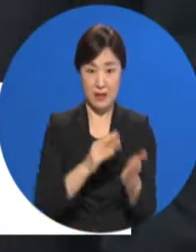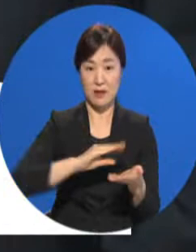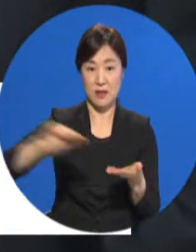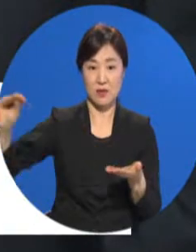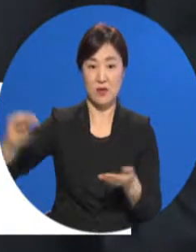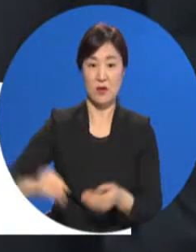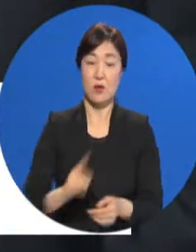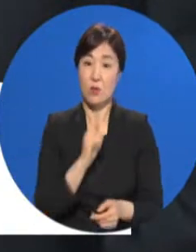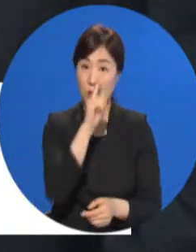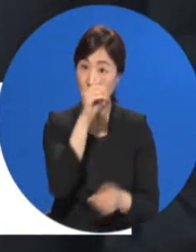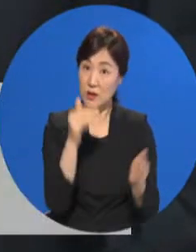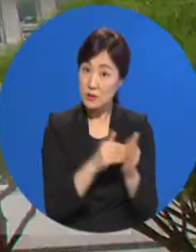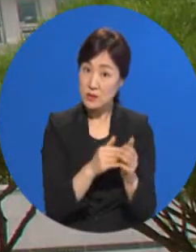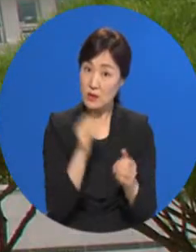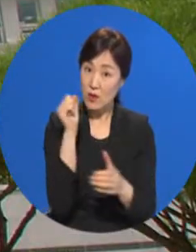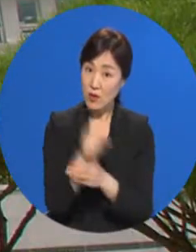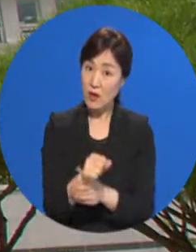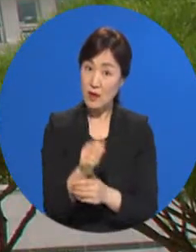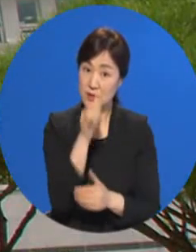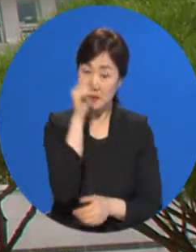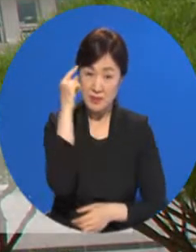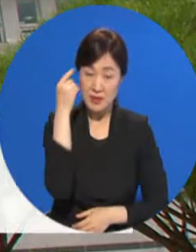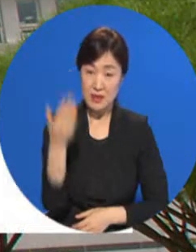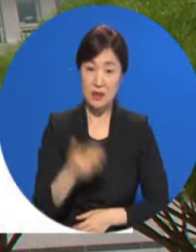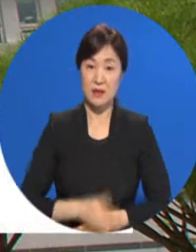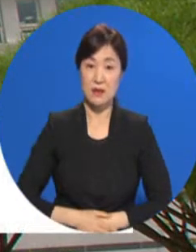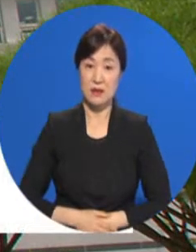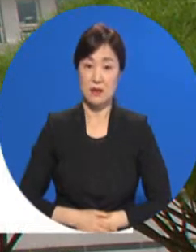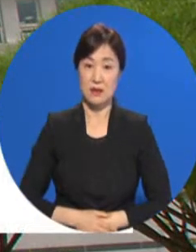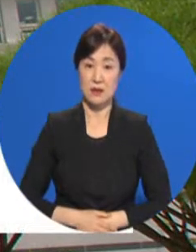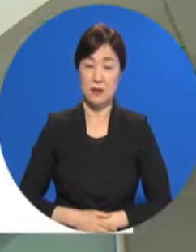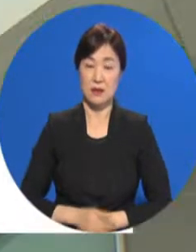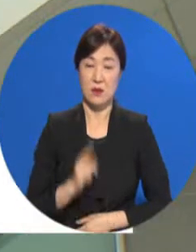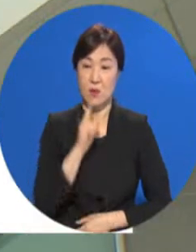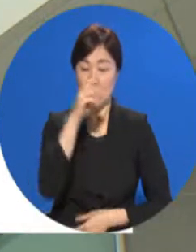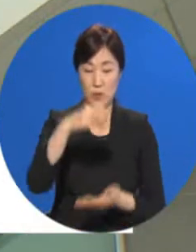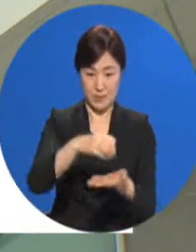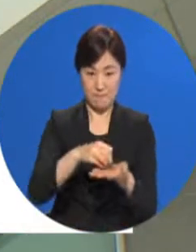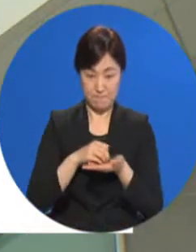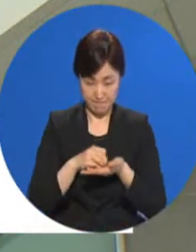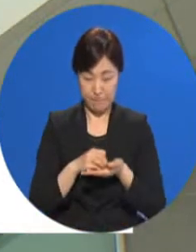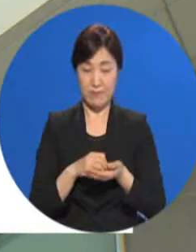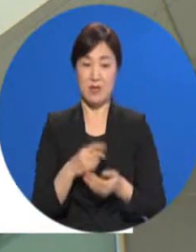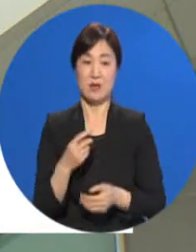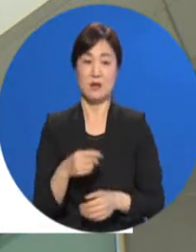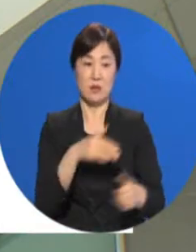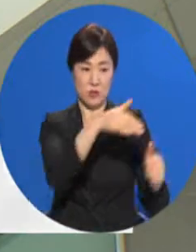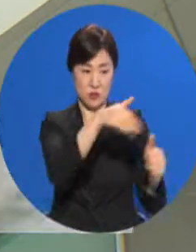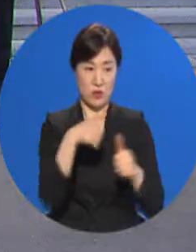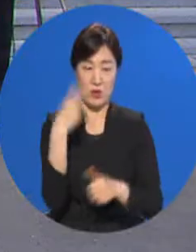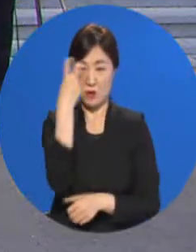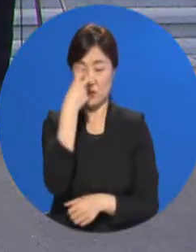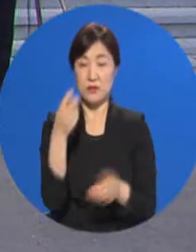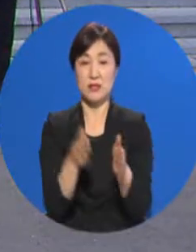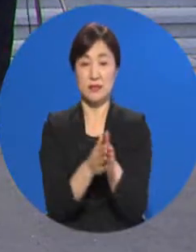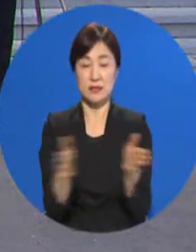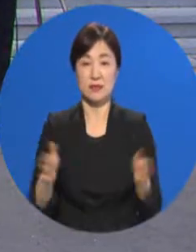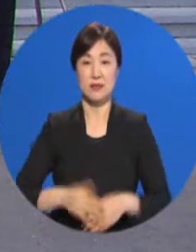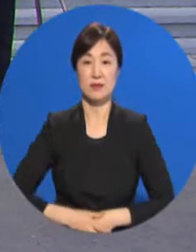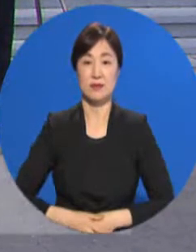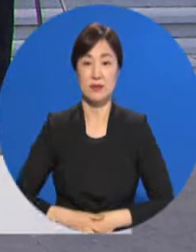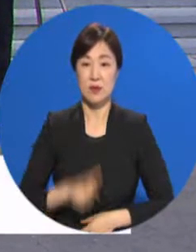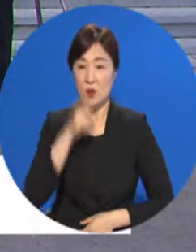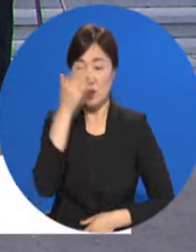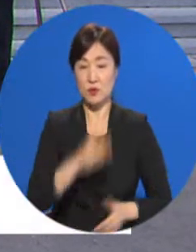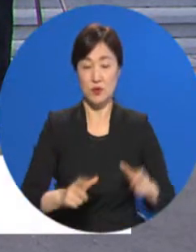됐으니까 화가 나지 않았겠습니까? 사건을 접수한 경찰은 지난주 고발인 조사를 벌인 것으로 알려졌습니다. 여수 지역